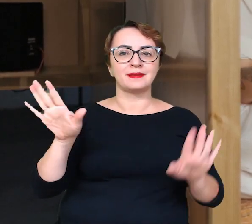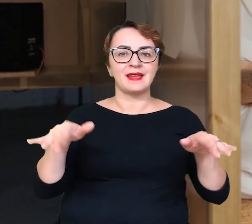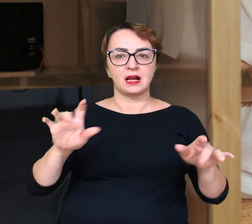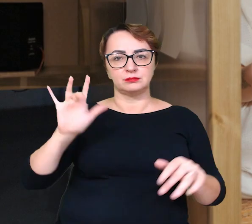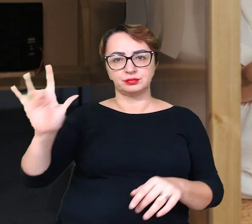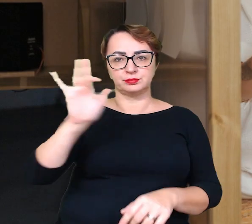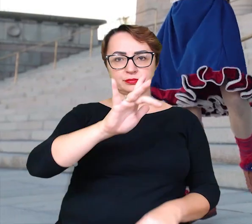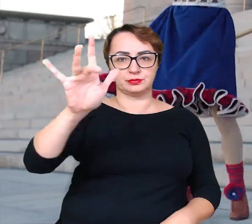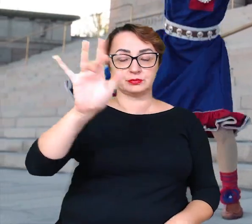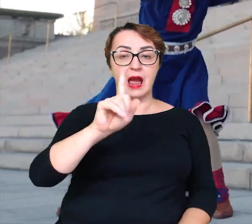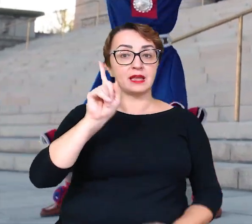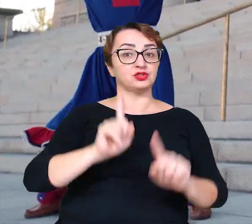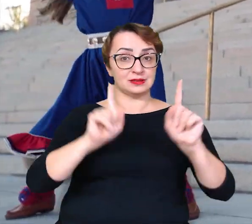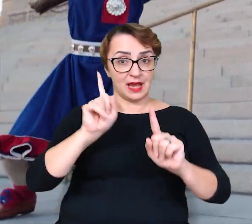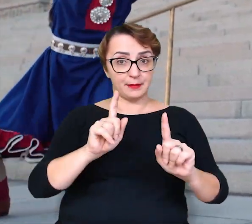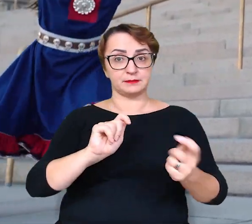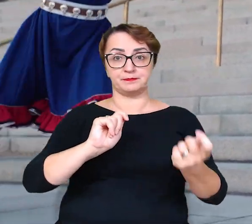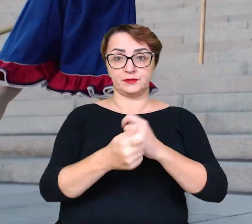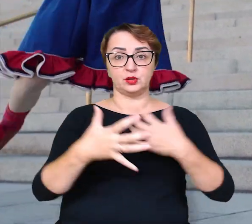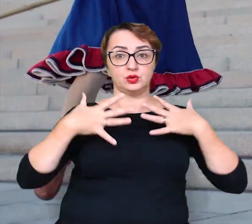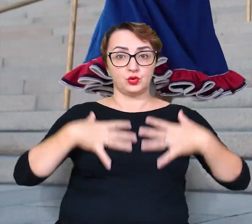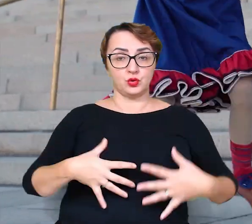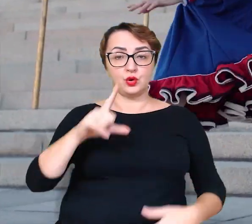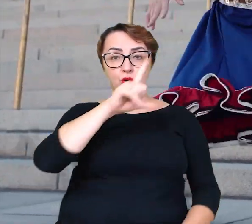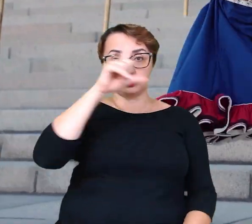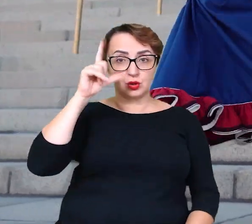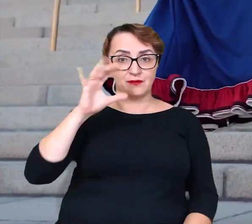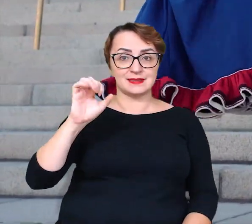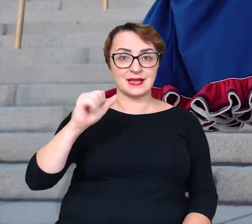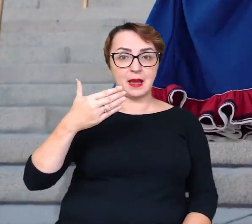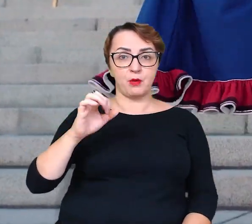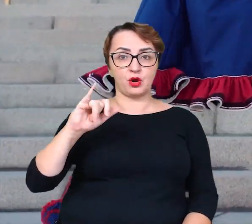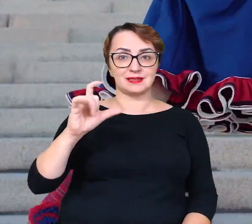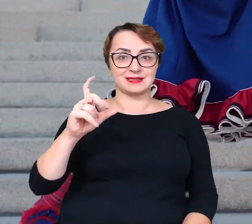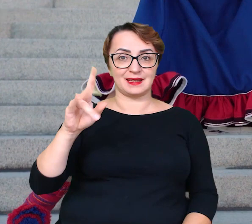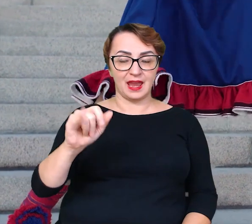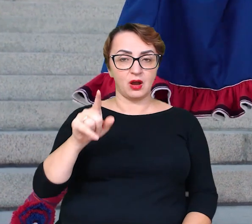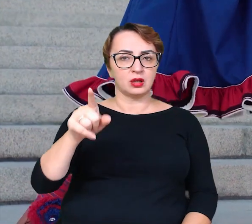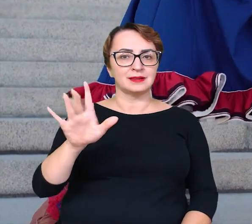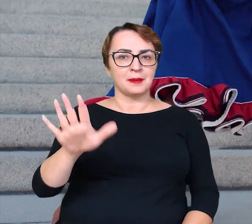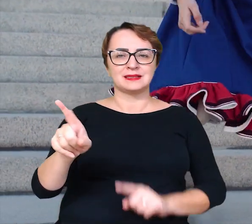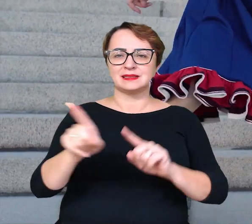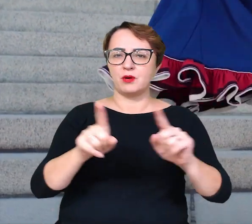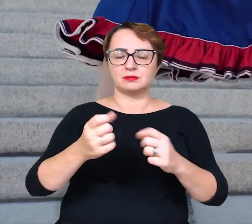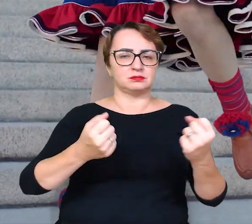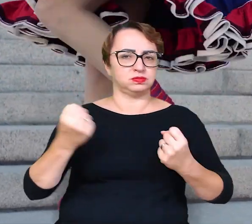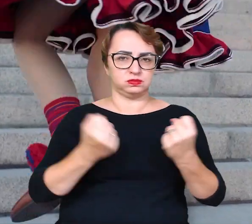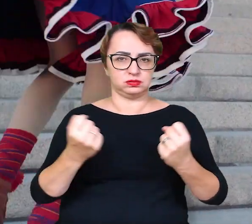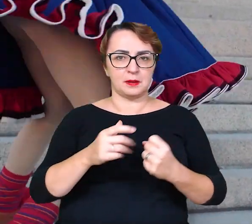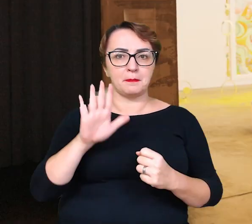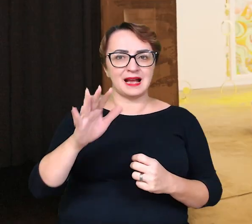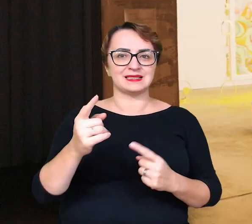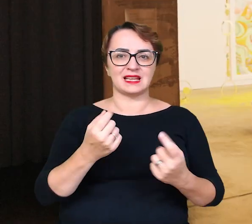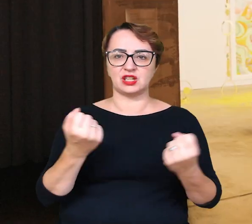Czasami jednak przebierają się w stroje ludowe samoickie, które też są obciążone bardzo mocną symboliką, też są bardzo